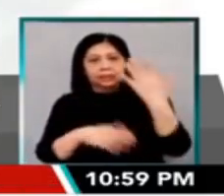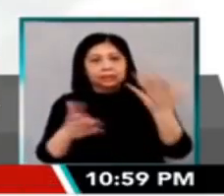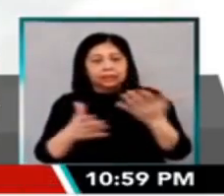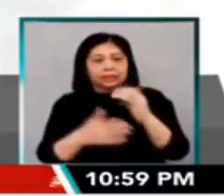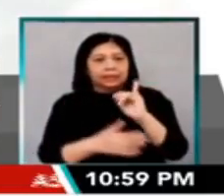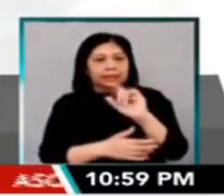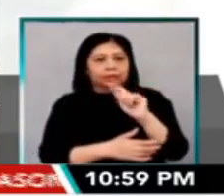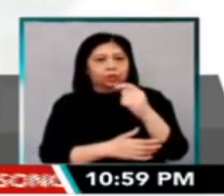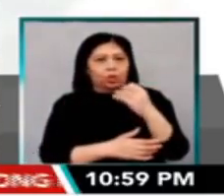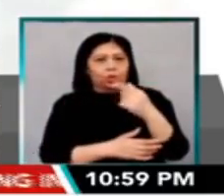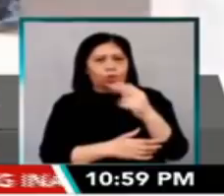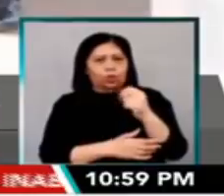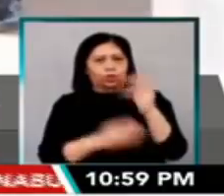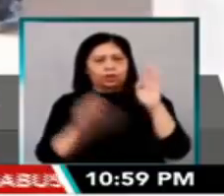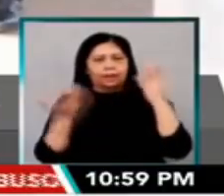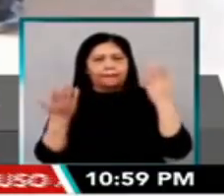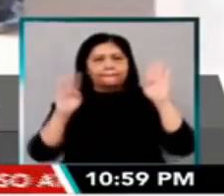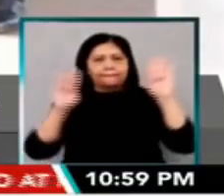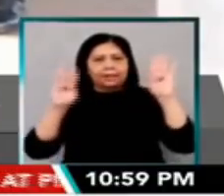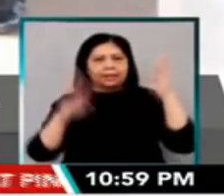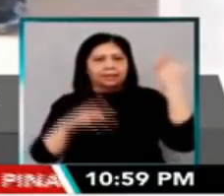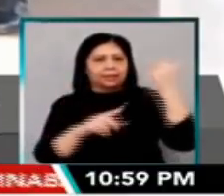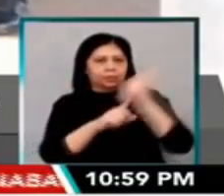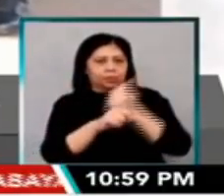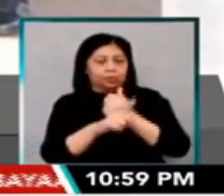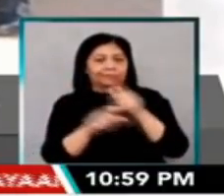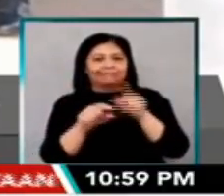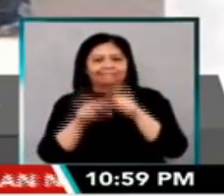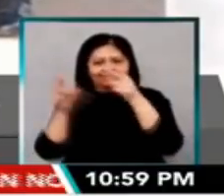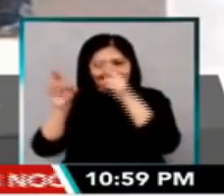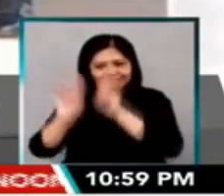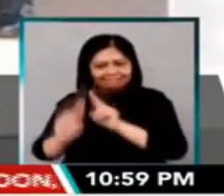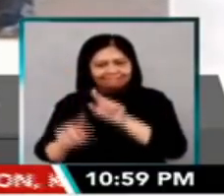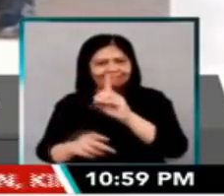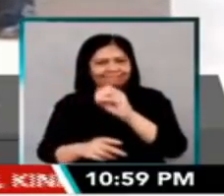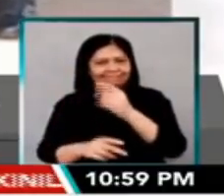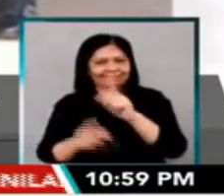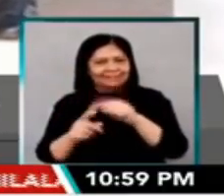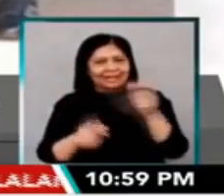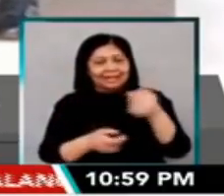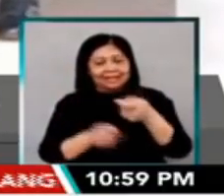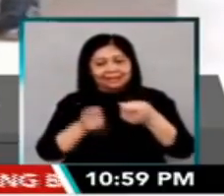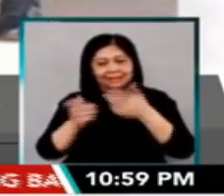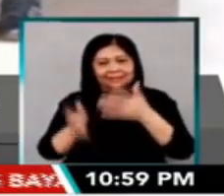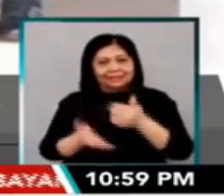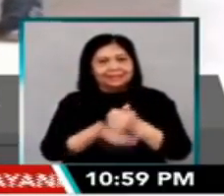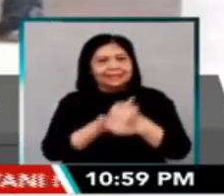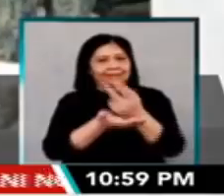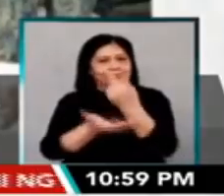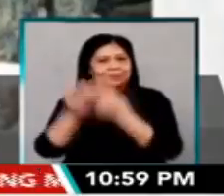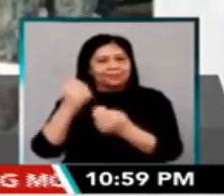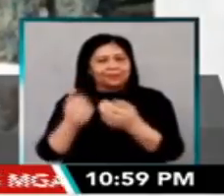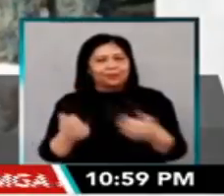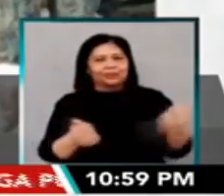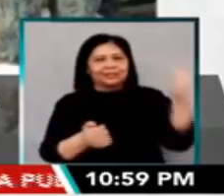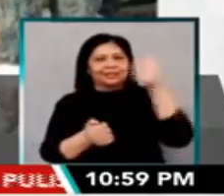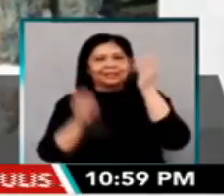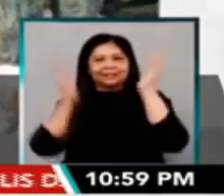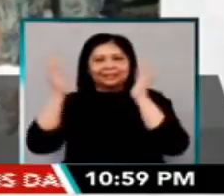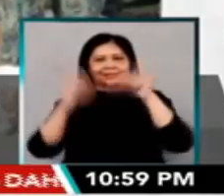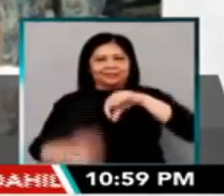noong Agosto. Kaya naman bilang pagkilala sa kanya at kanyang handler, binigyan sila ng Outstanding Service Medal at